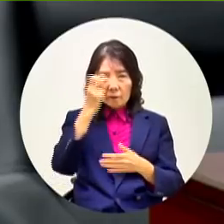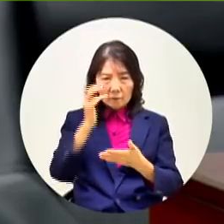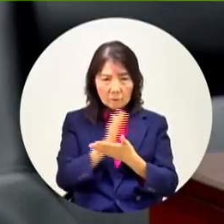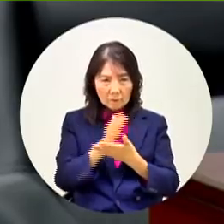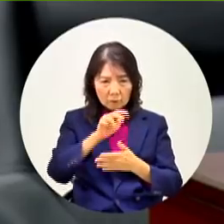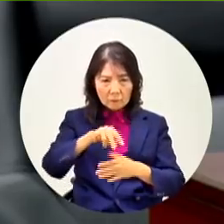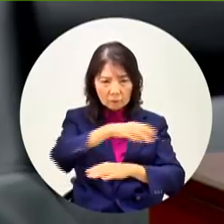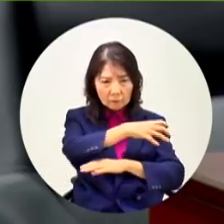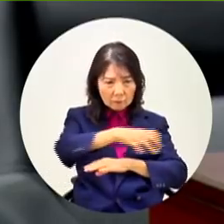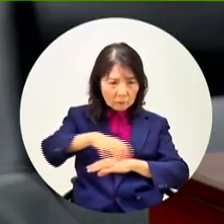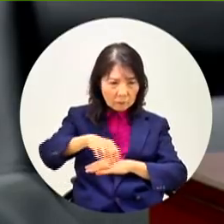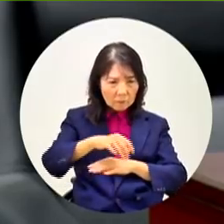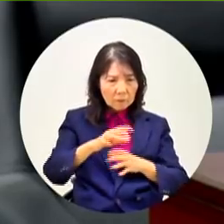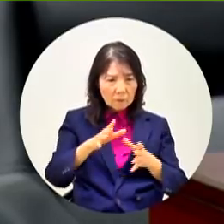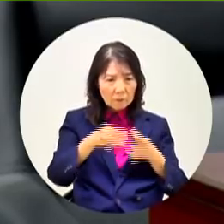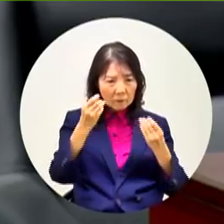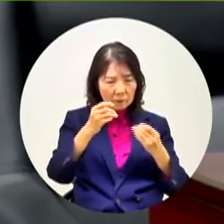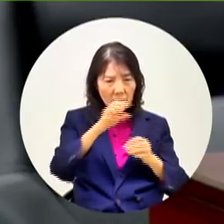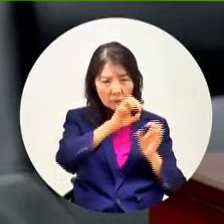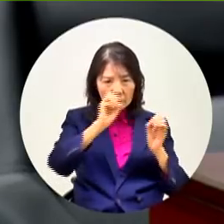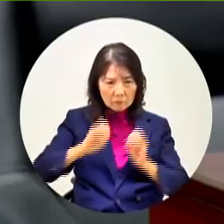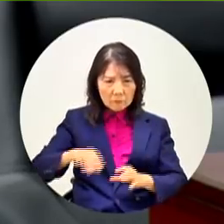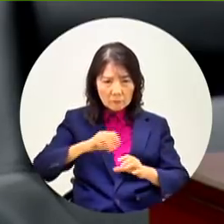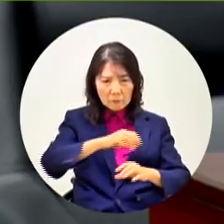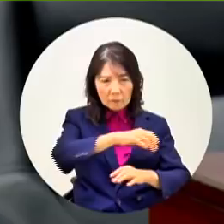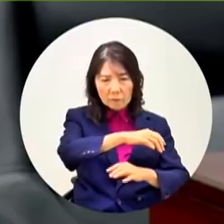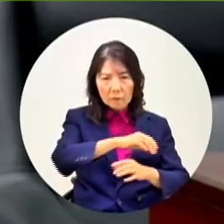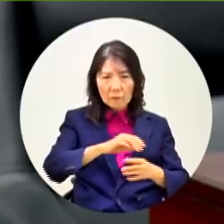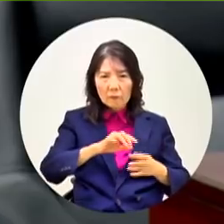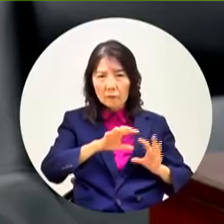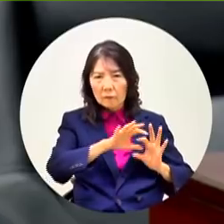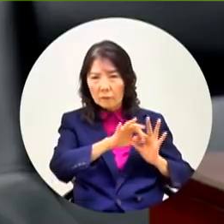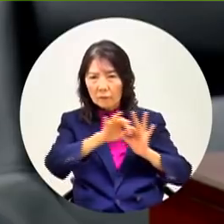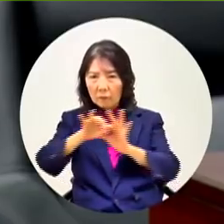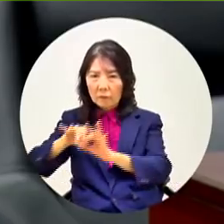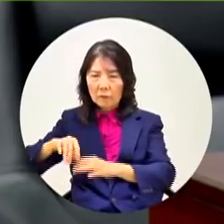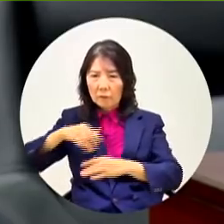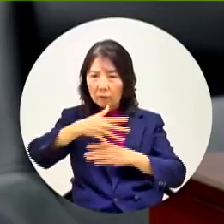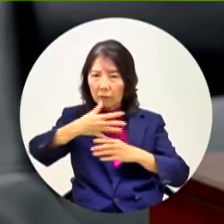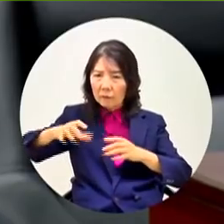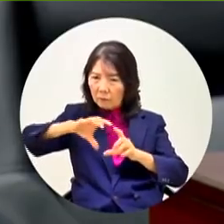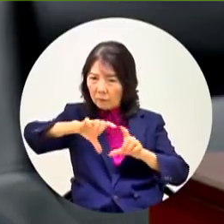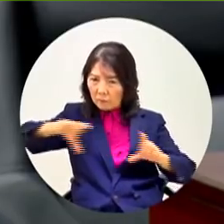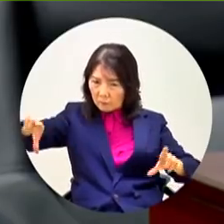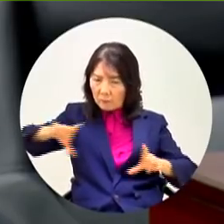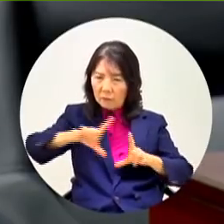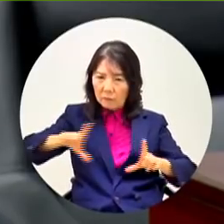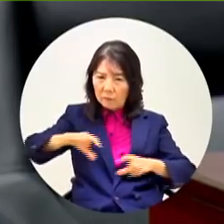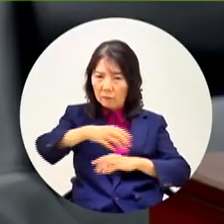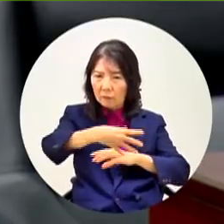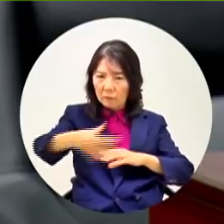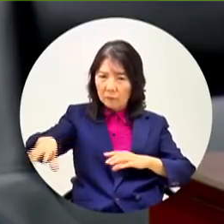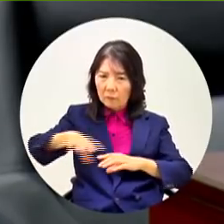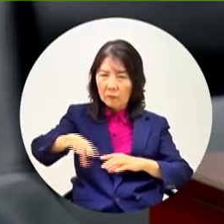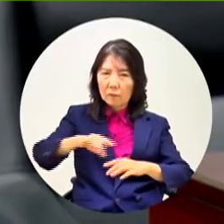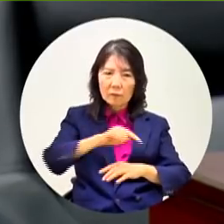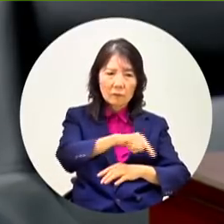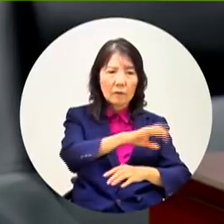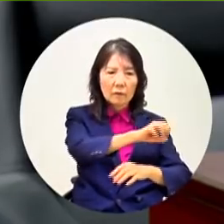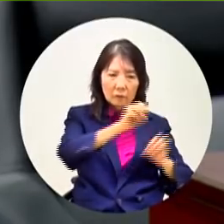需要用的，咱就咱扣去另外一个大牌。这条水沟，这条区域排水就不用了，我们就可以给